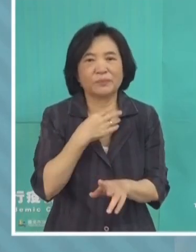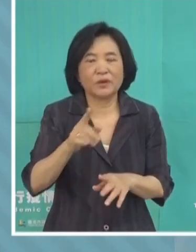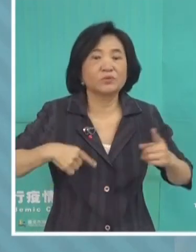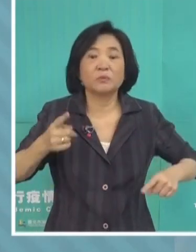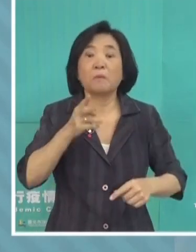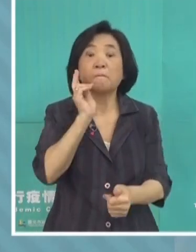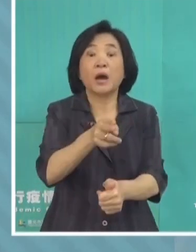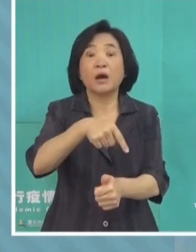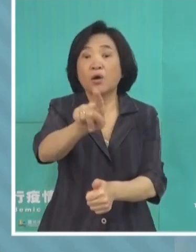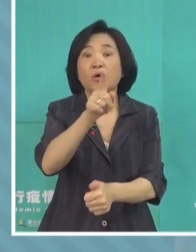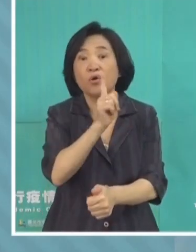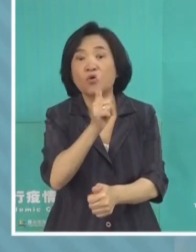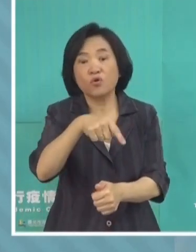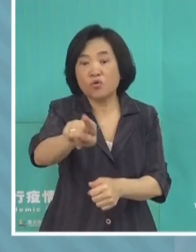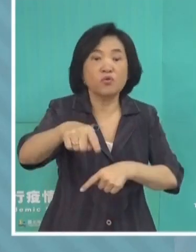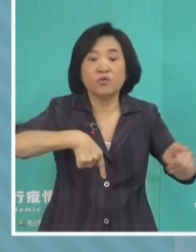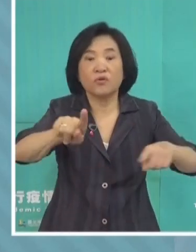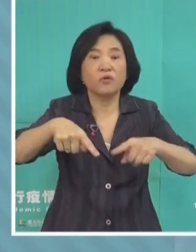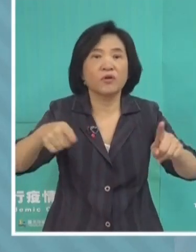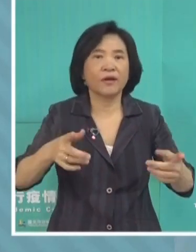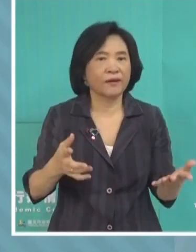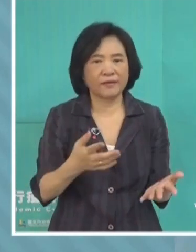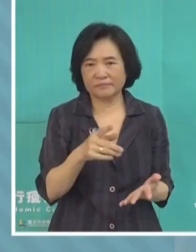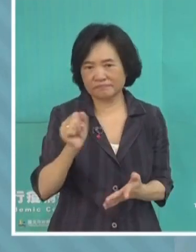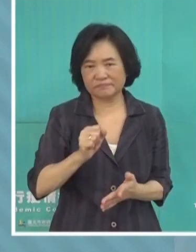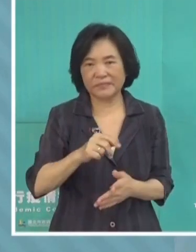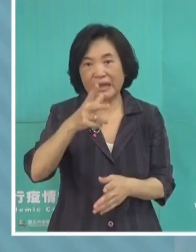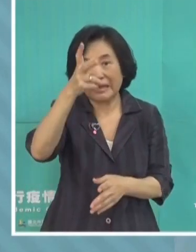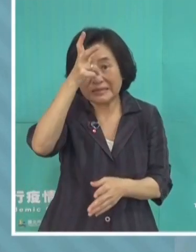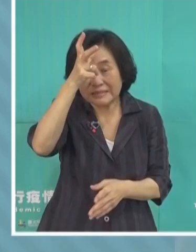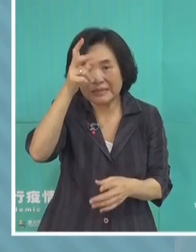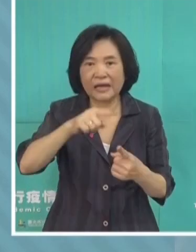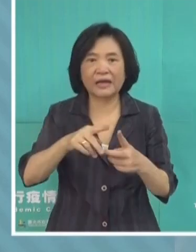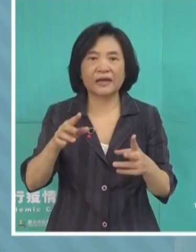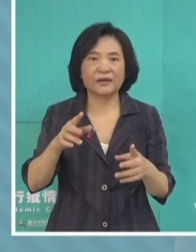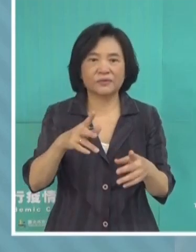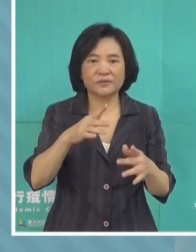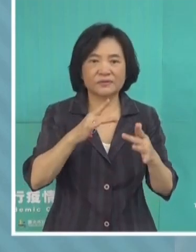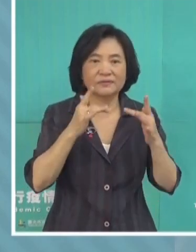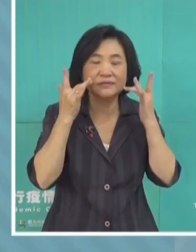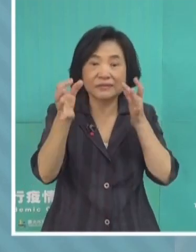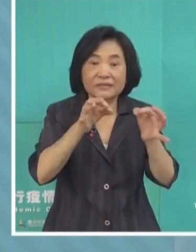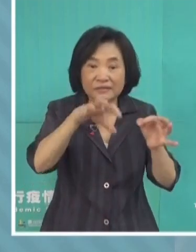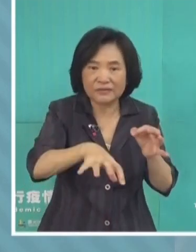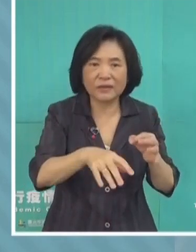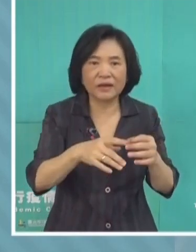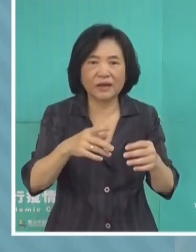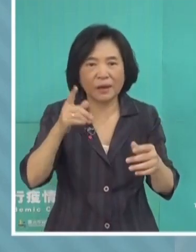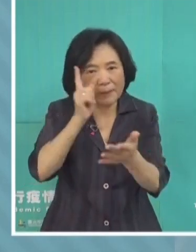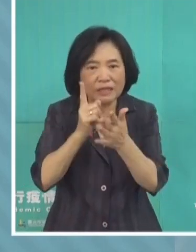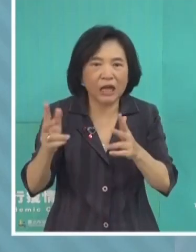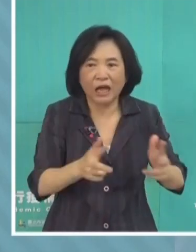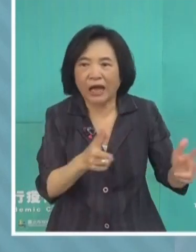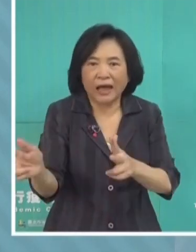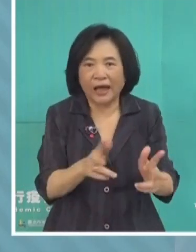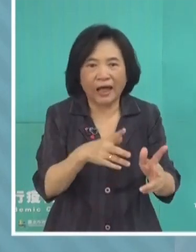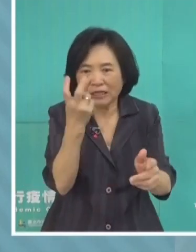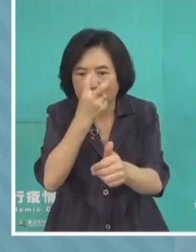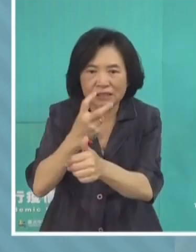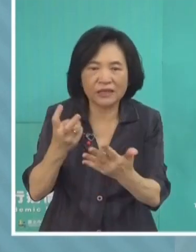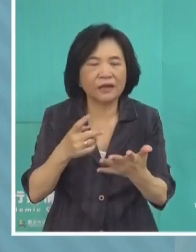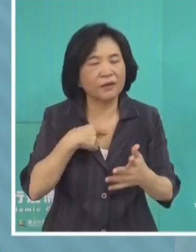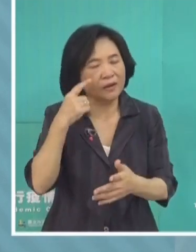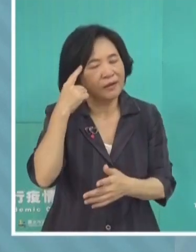道命令啊，然后就哦让警察的哦市场处的这些公务员跑来跑去。所以我们现